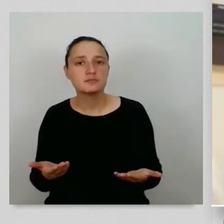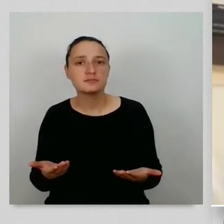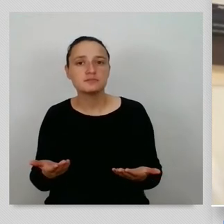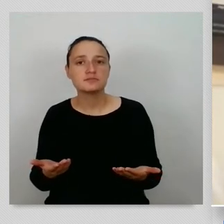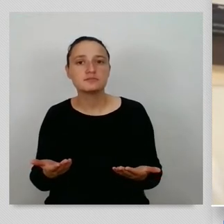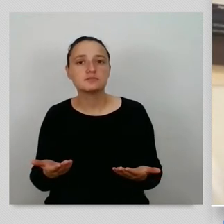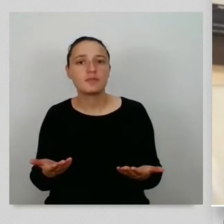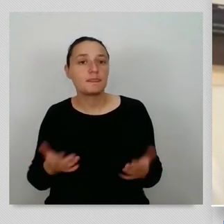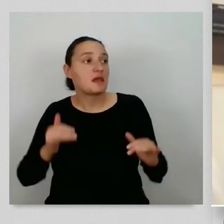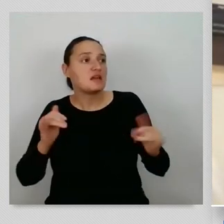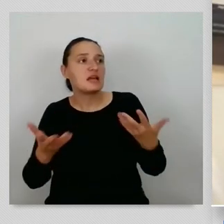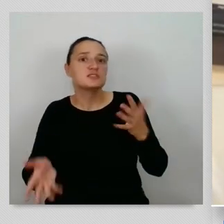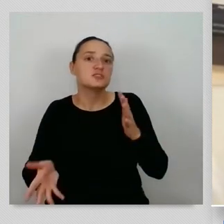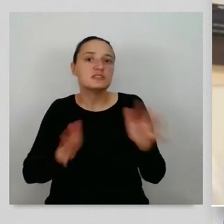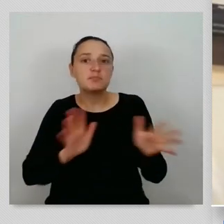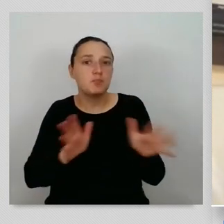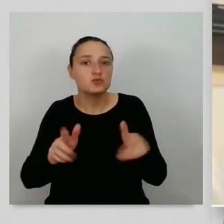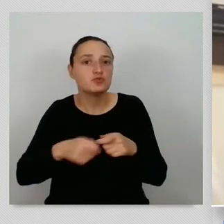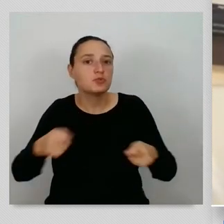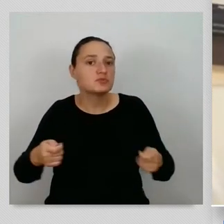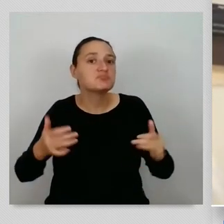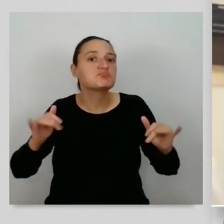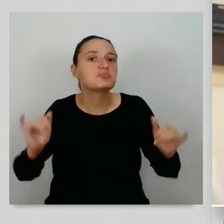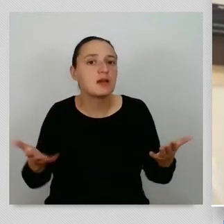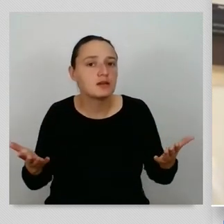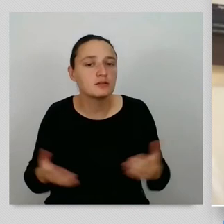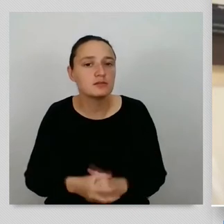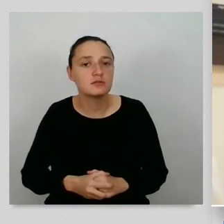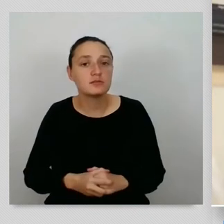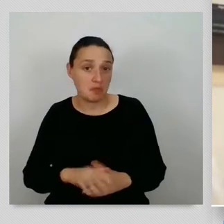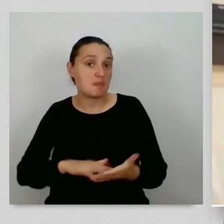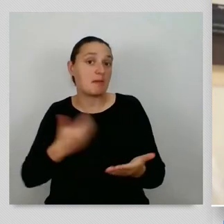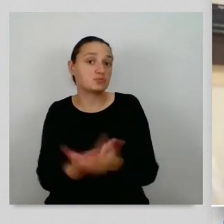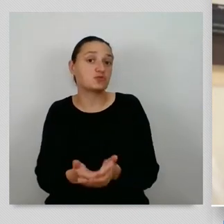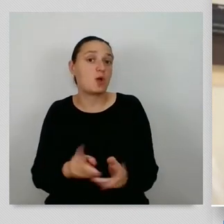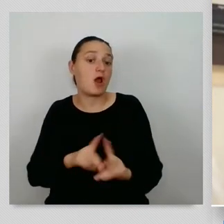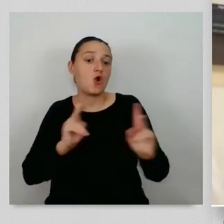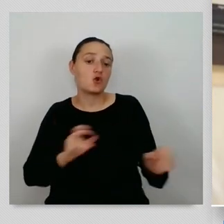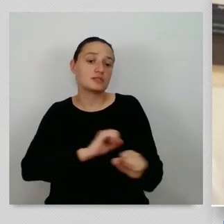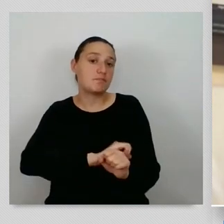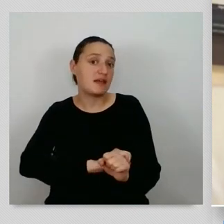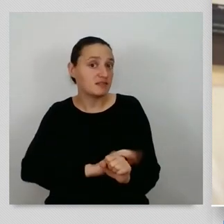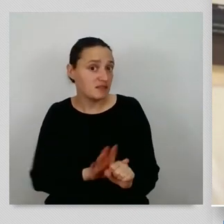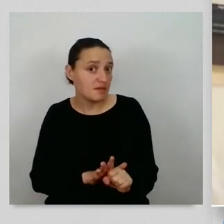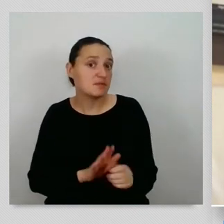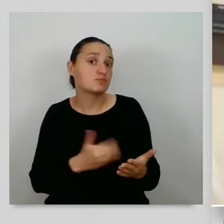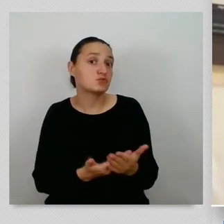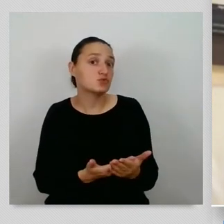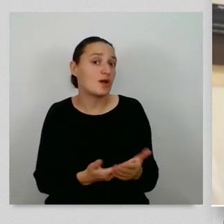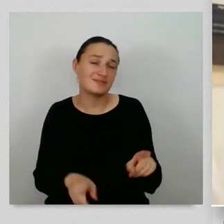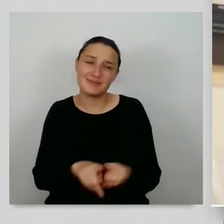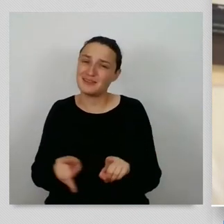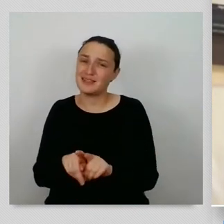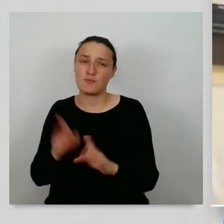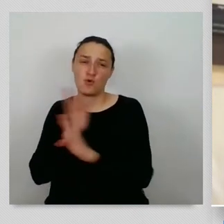jaki klucz znaleźć? Bo widzieliśmy, w przypadku pandemii podobnie mamy w przypadku kryzysu